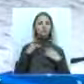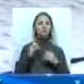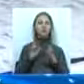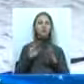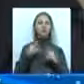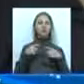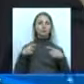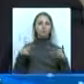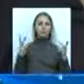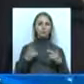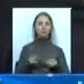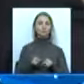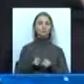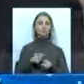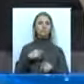қажеттігін алға тартты.